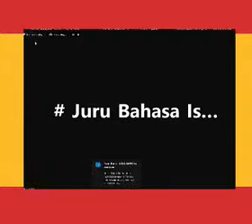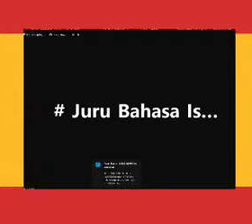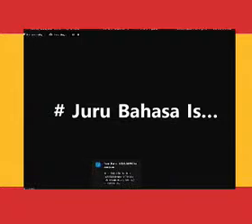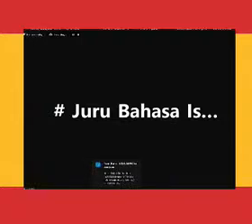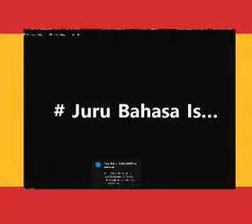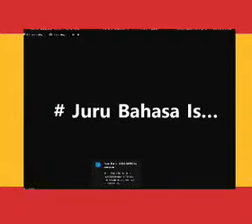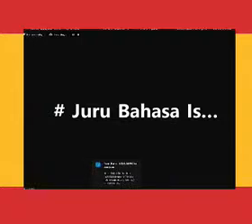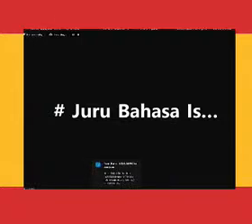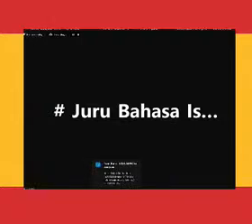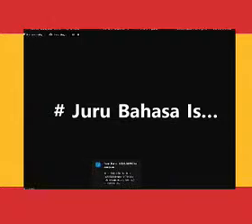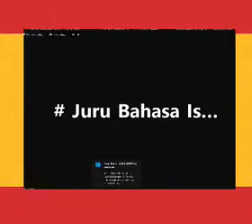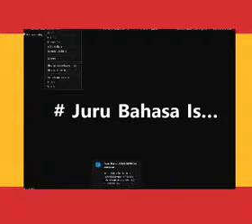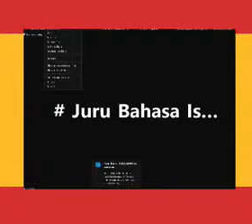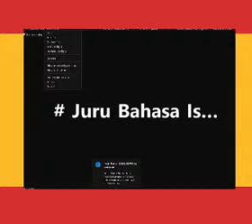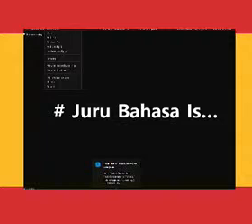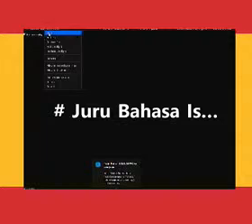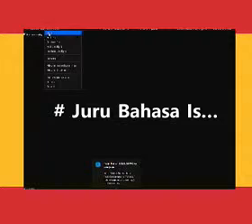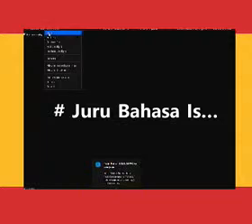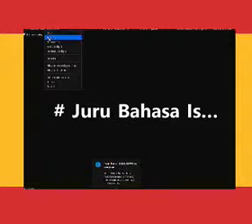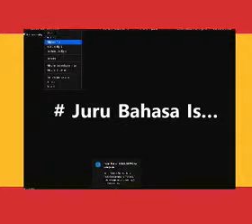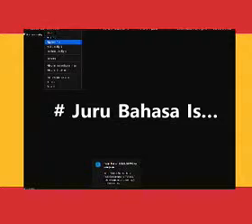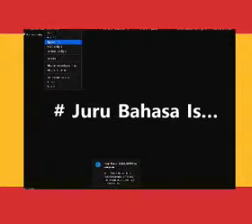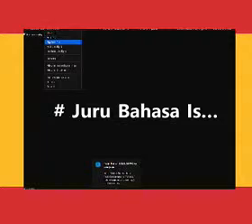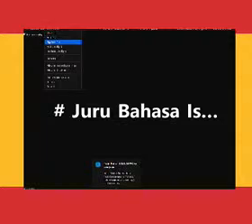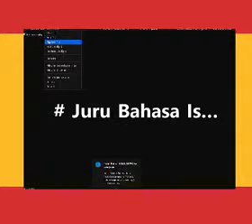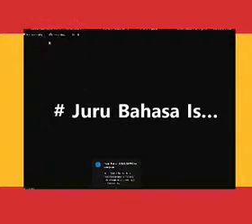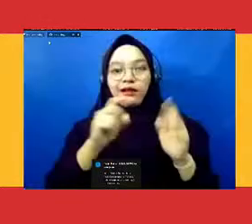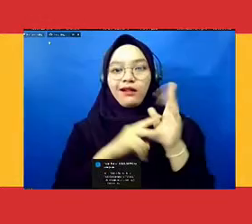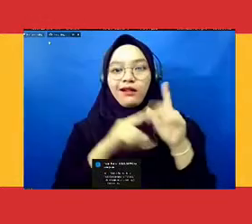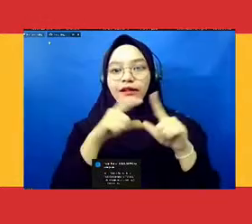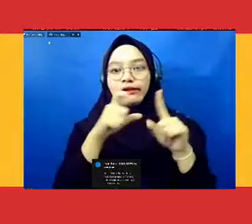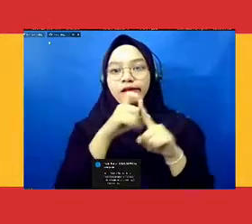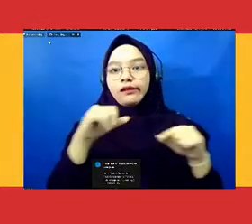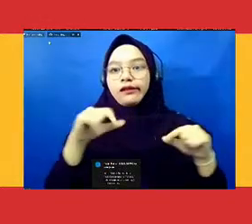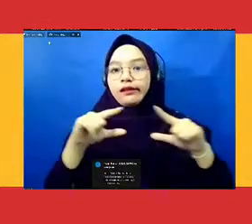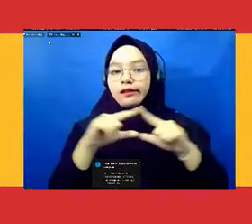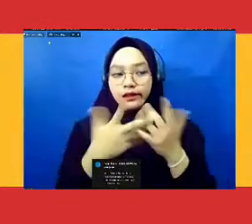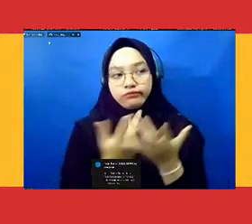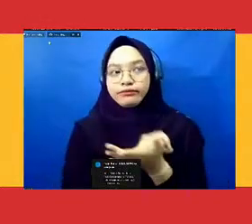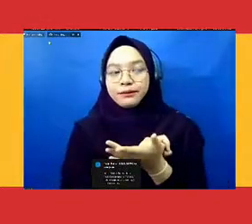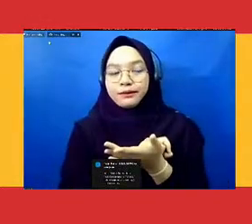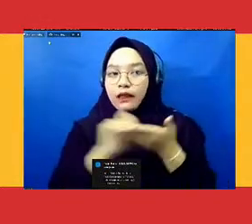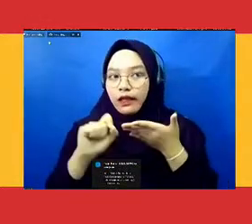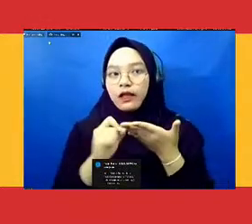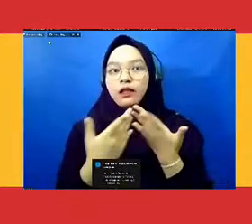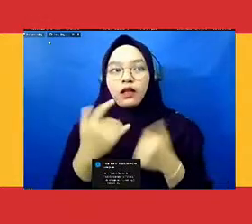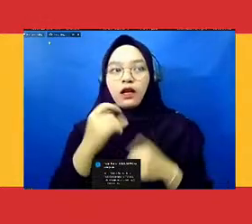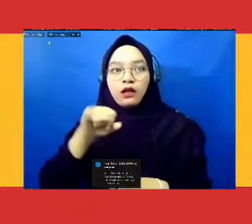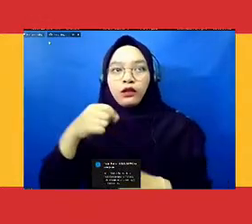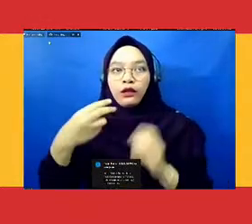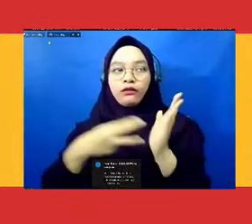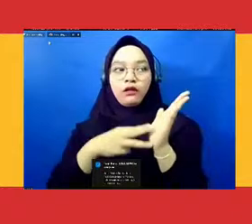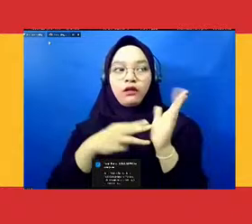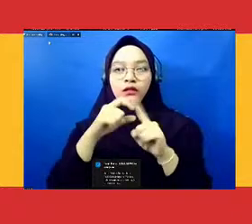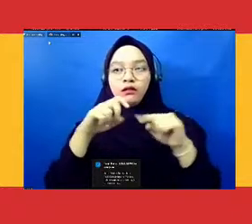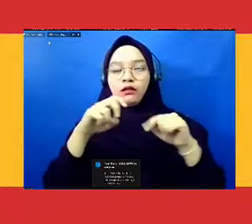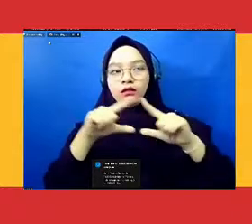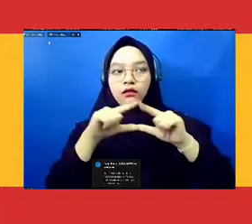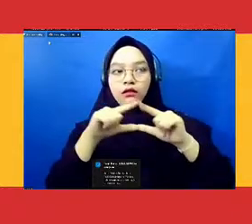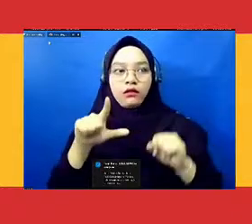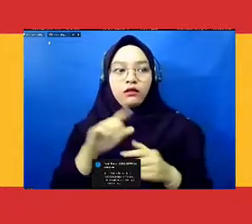Ibu Dr. Bernadia sebagai Sekretaris Jenderal ILC APAC.